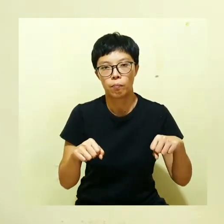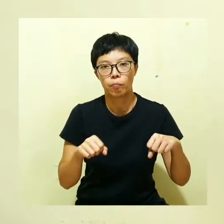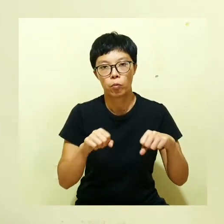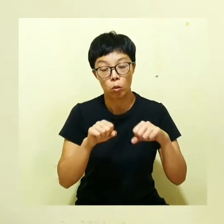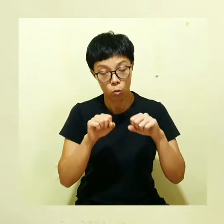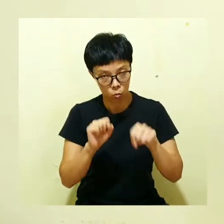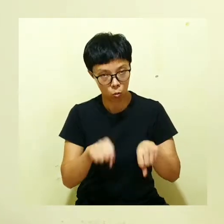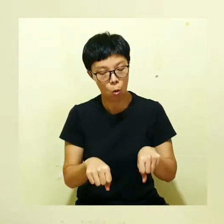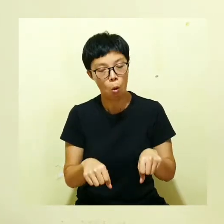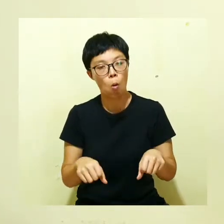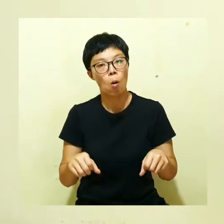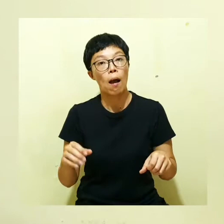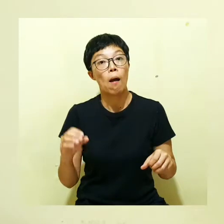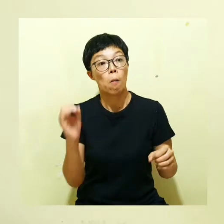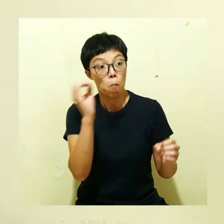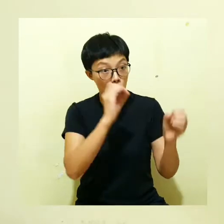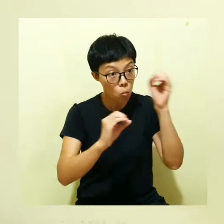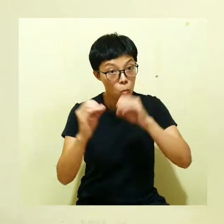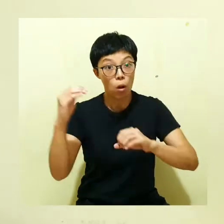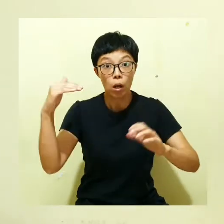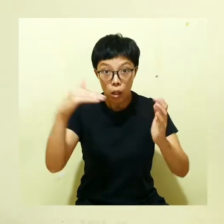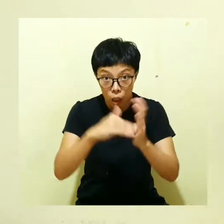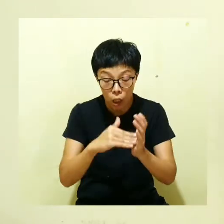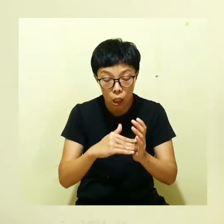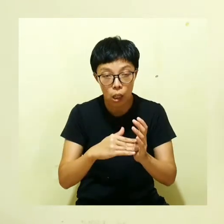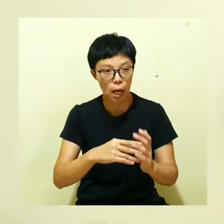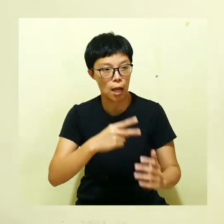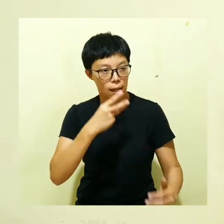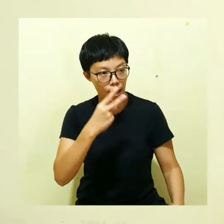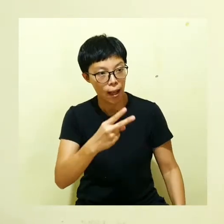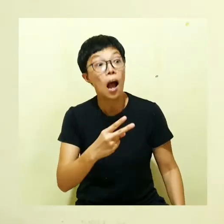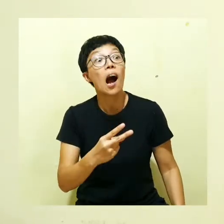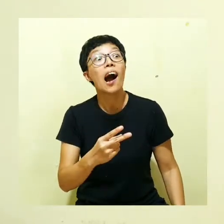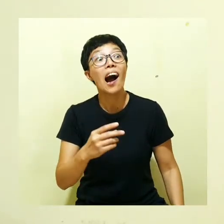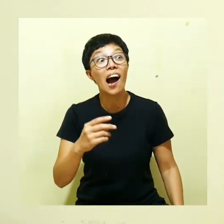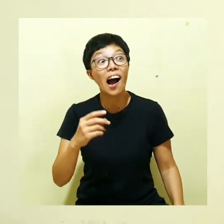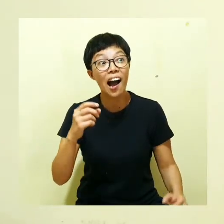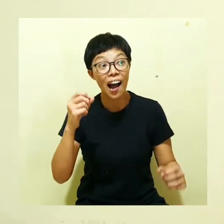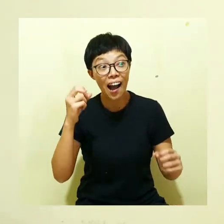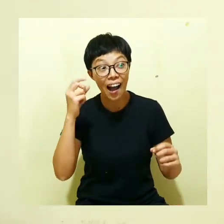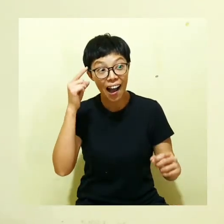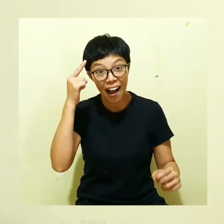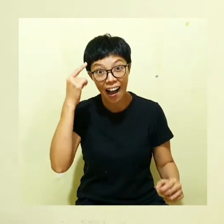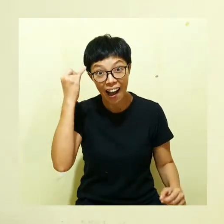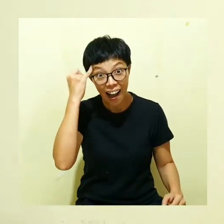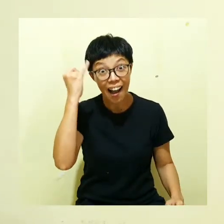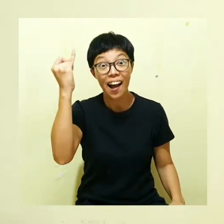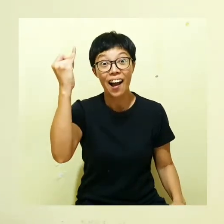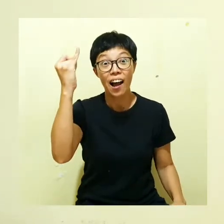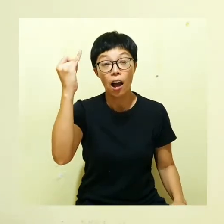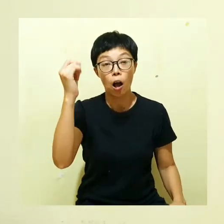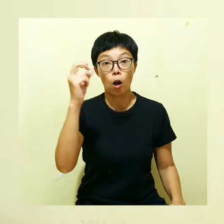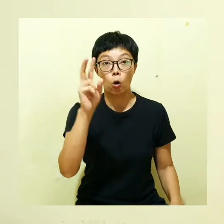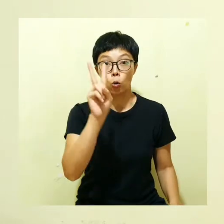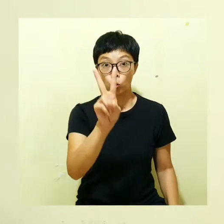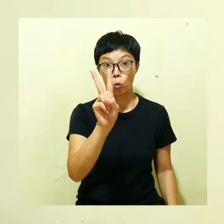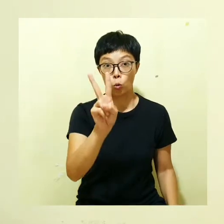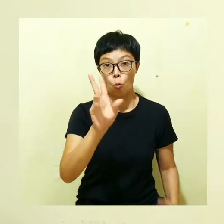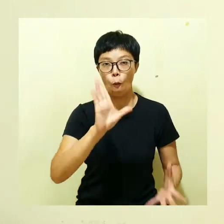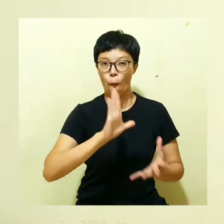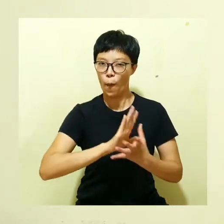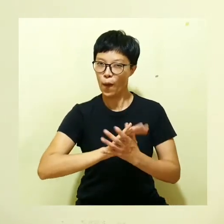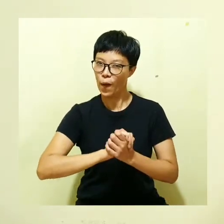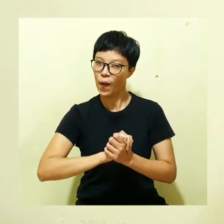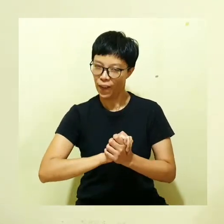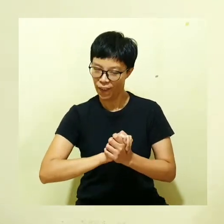状，这个是这个人的手。那我里面非常强烈的一个感受是，他们